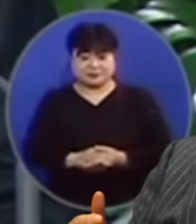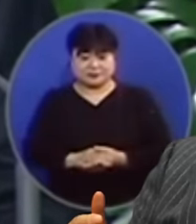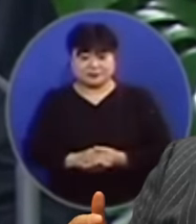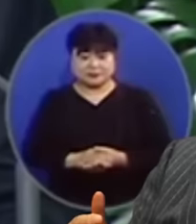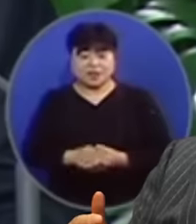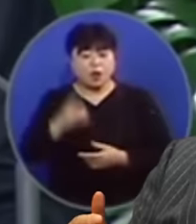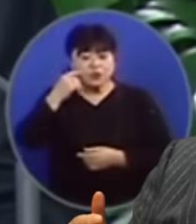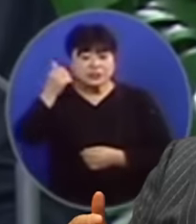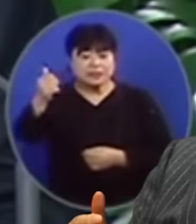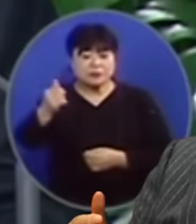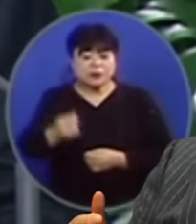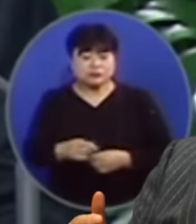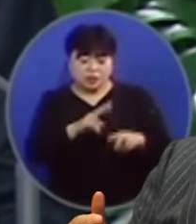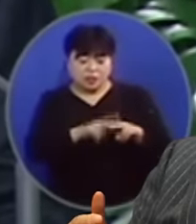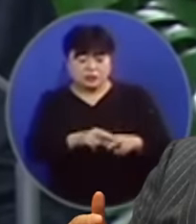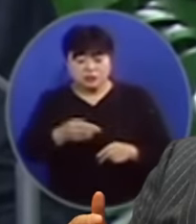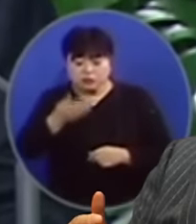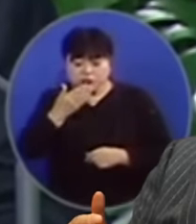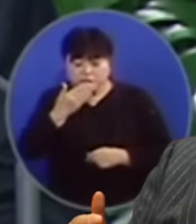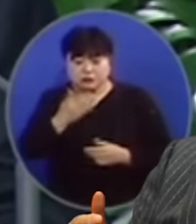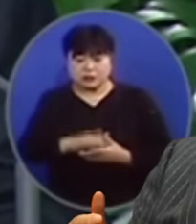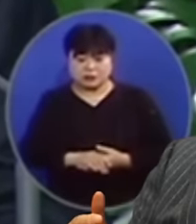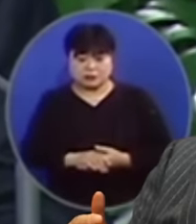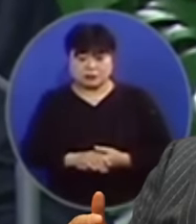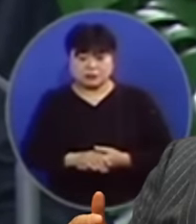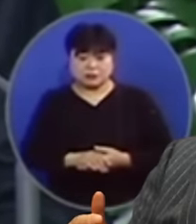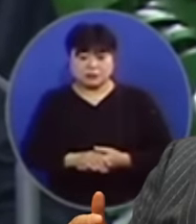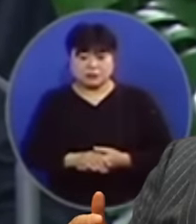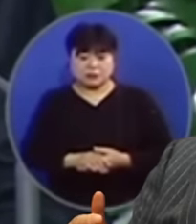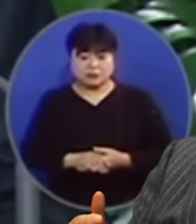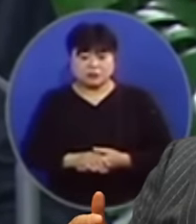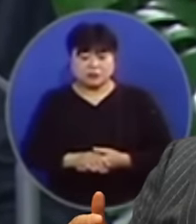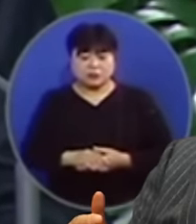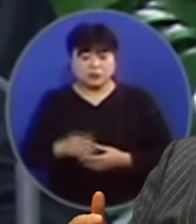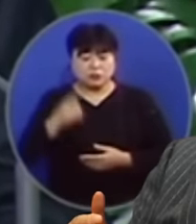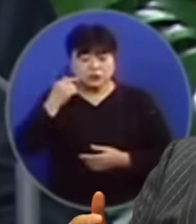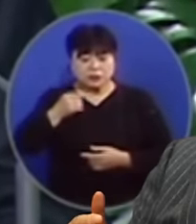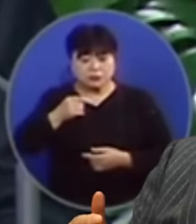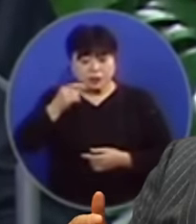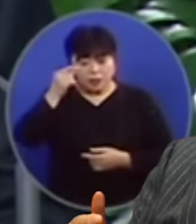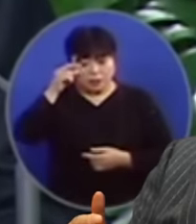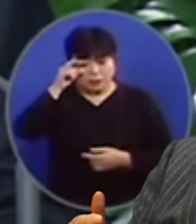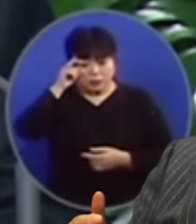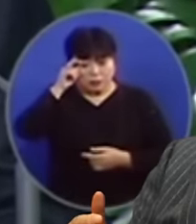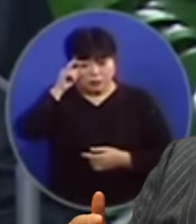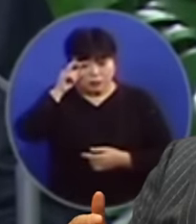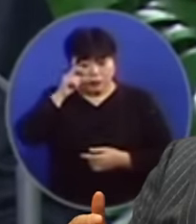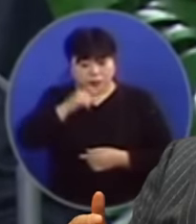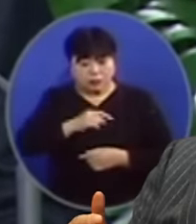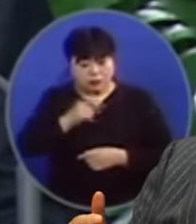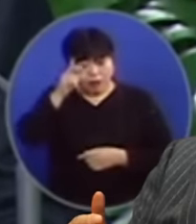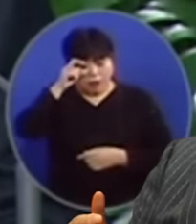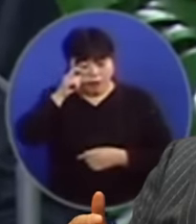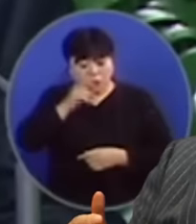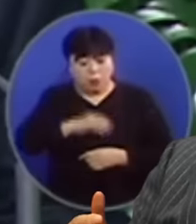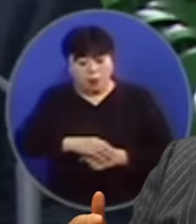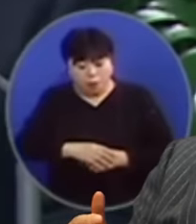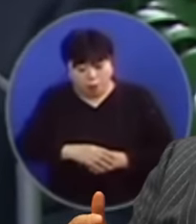목사님하고 나하고 둘이 앉아서 식사를 하는데 그 아르리더 목사님이 안경을 이렇게 해서 나를 안경넘으로 이렇게